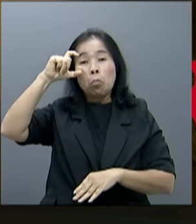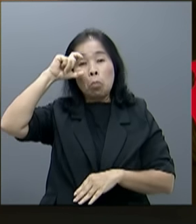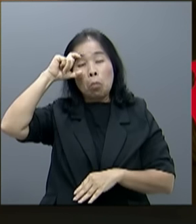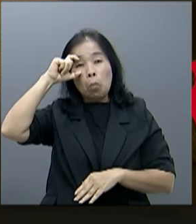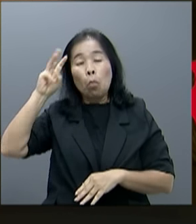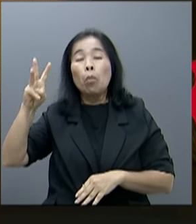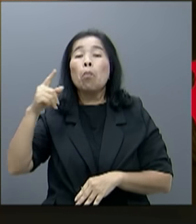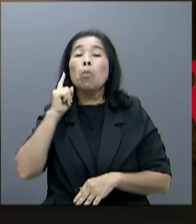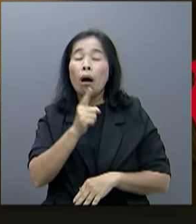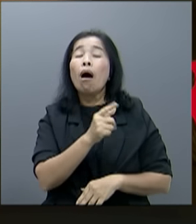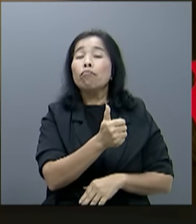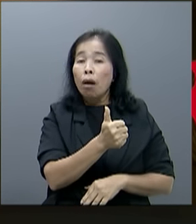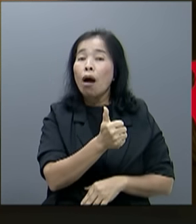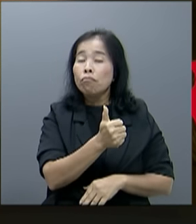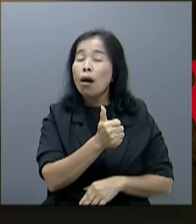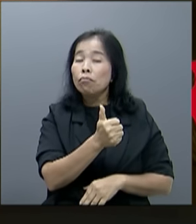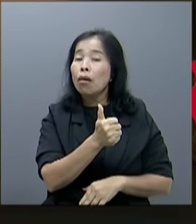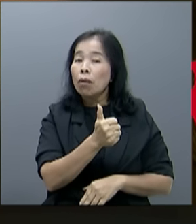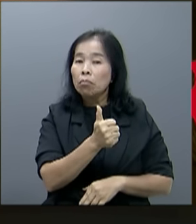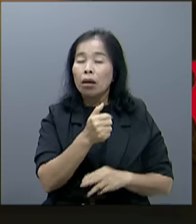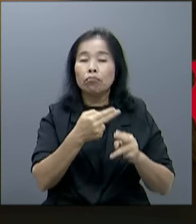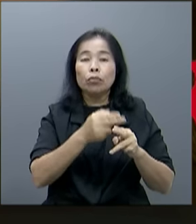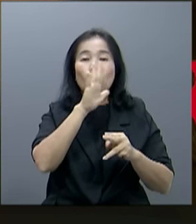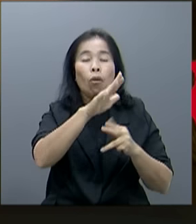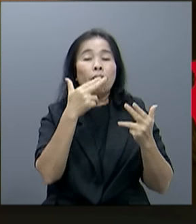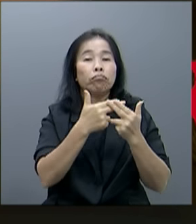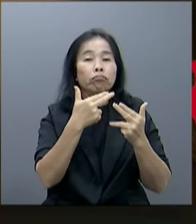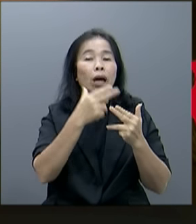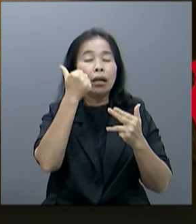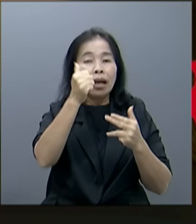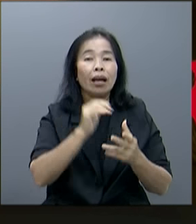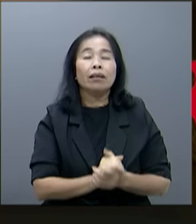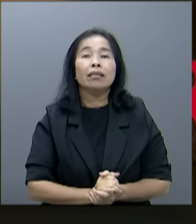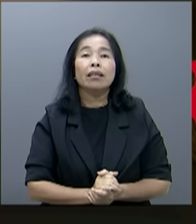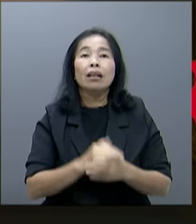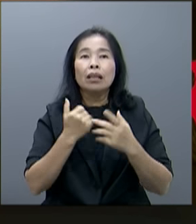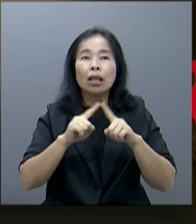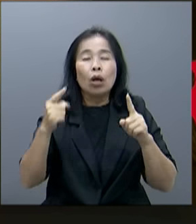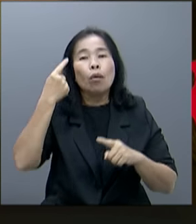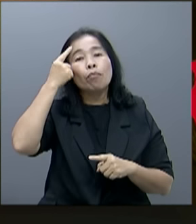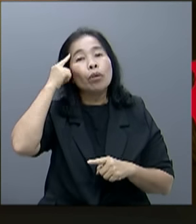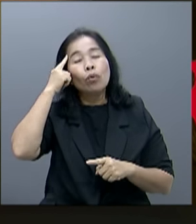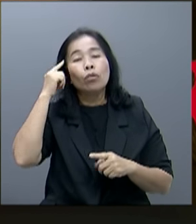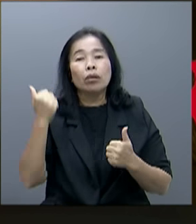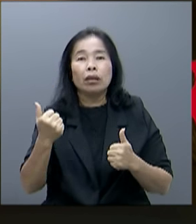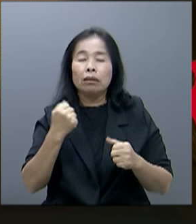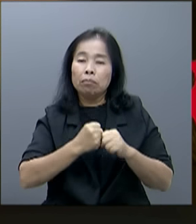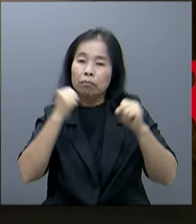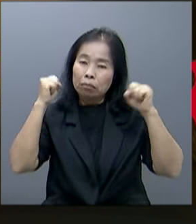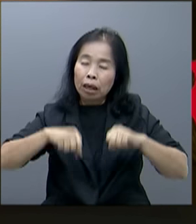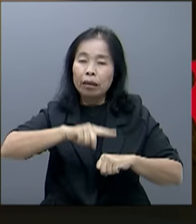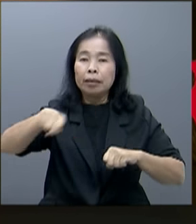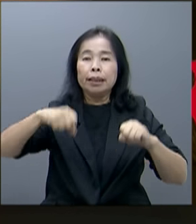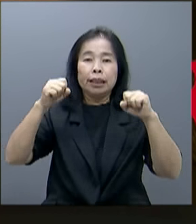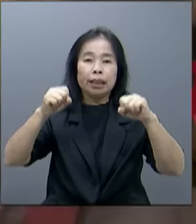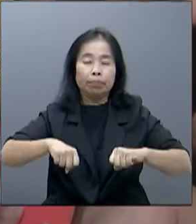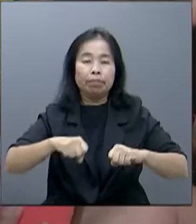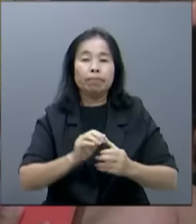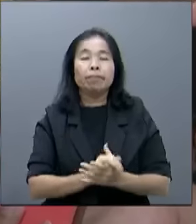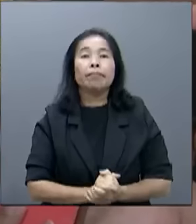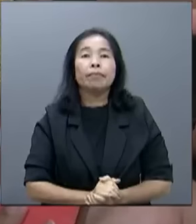ถานะแคนดิเดตนายกของรวมไทยสร้างชาติอยู่ด้วยจนกว่าสภาชุดนี้จะสิ้นสุดลงค่ะ